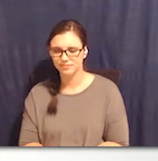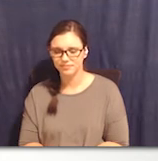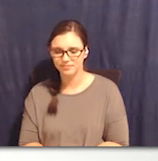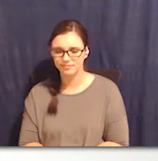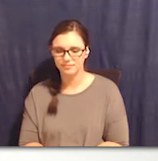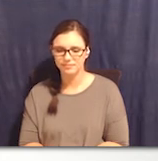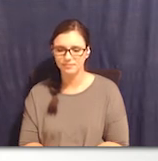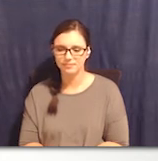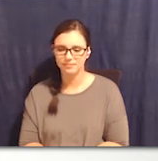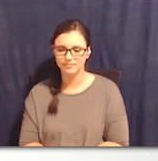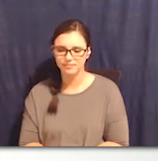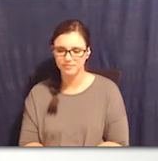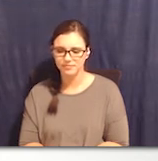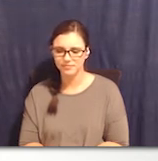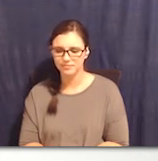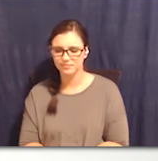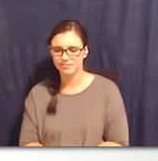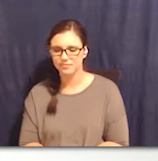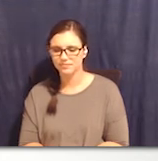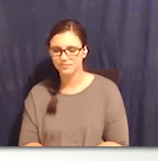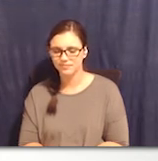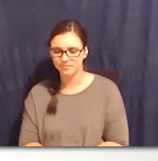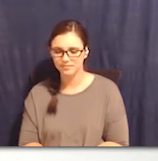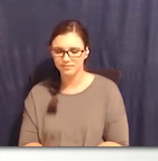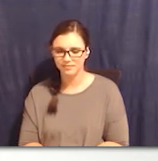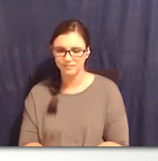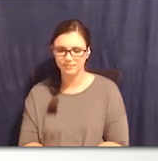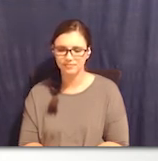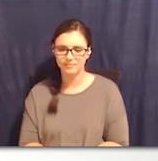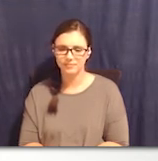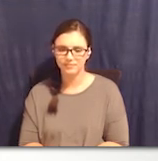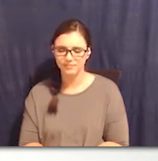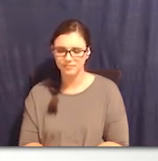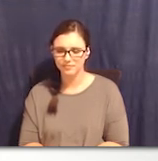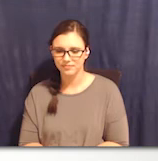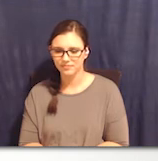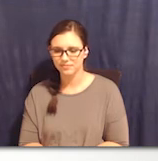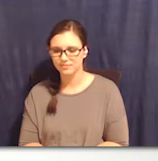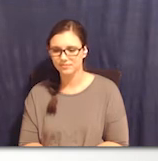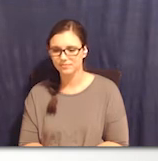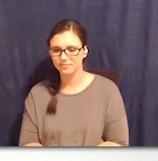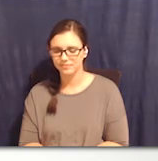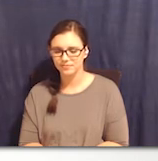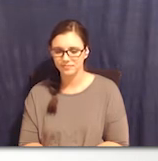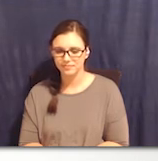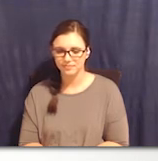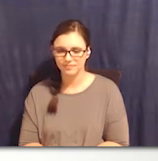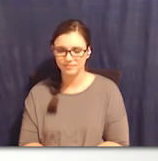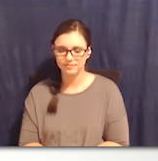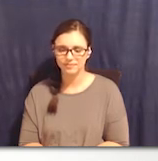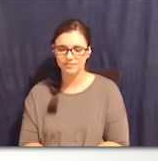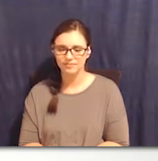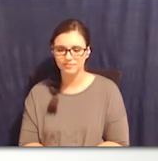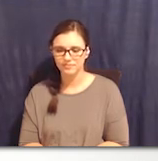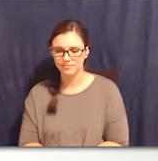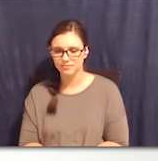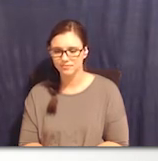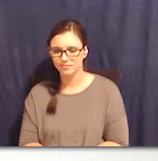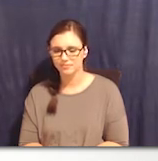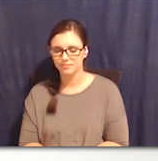Sans ton cœur de la nuit, loin de l'espoir de